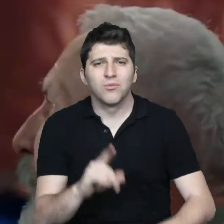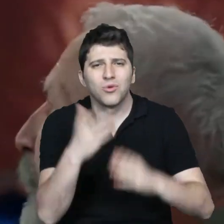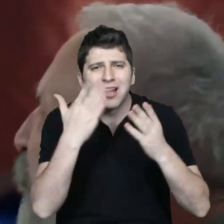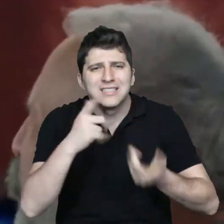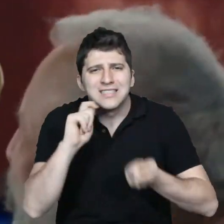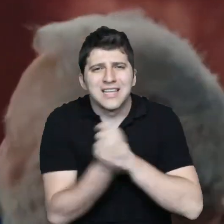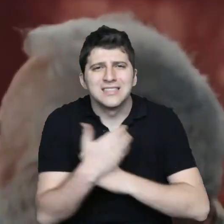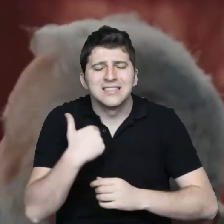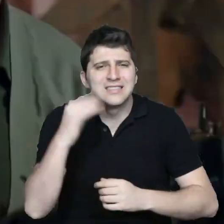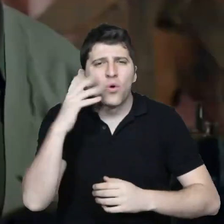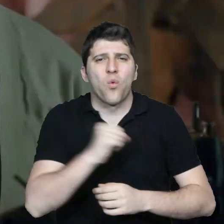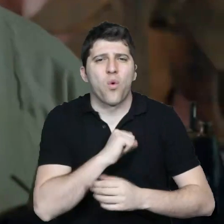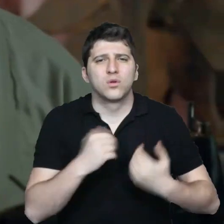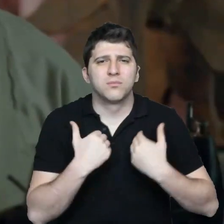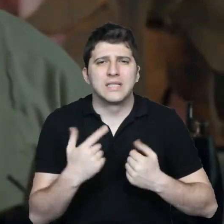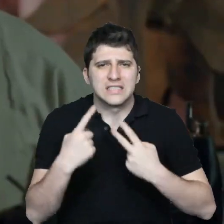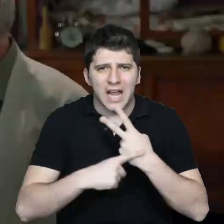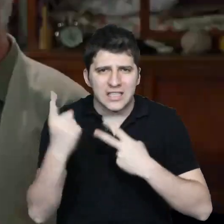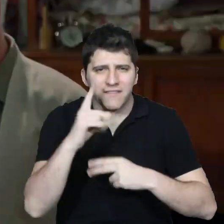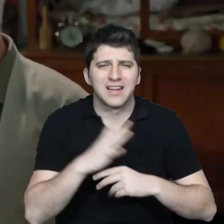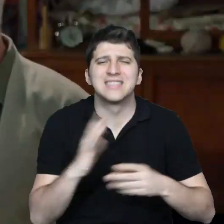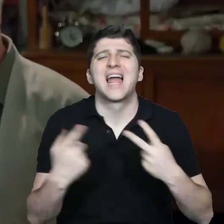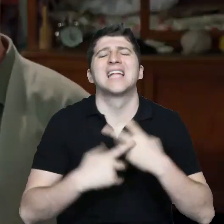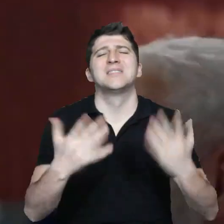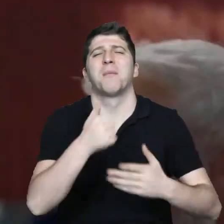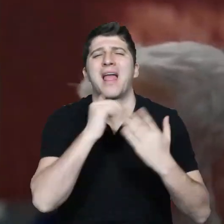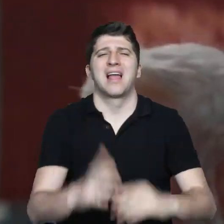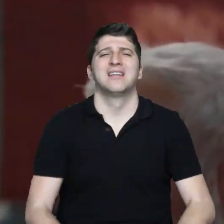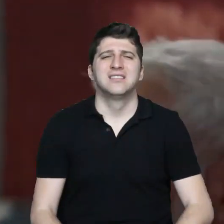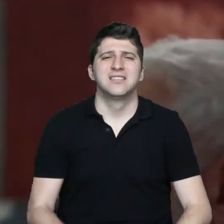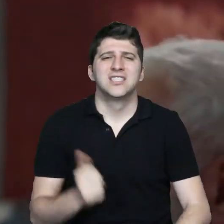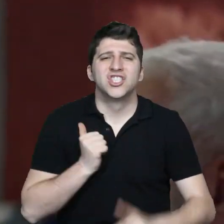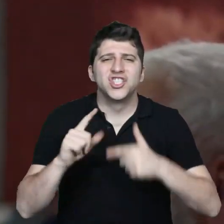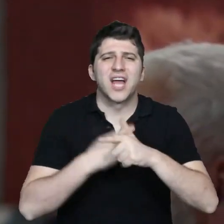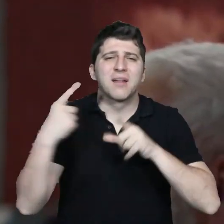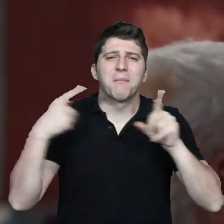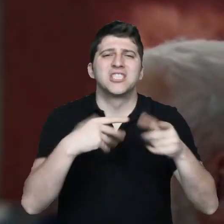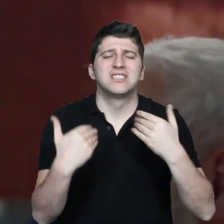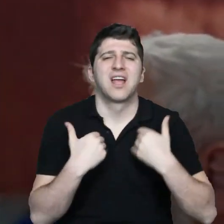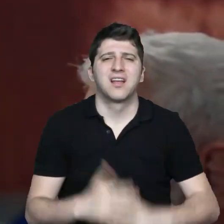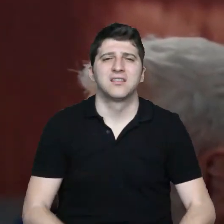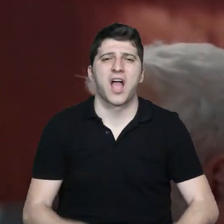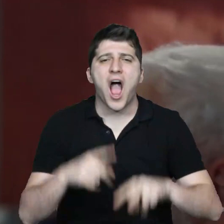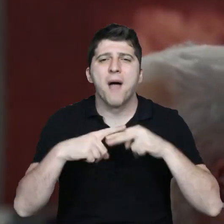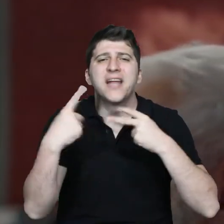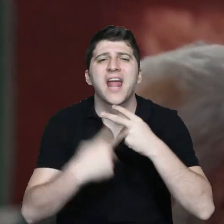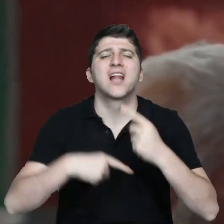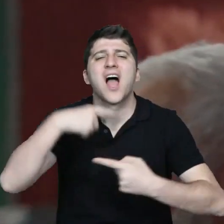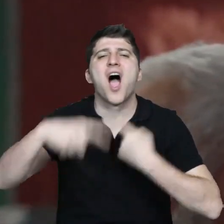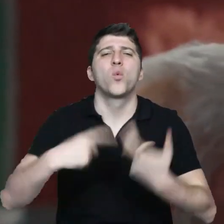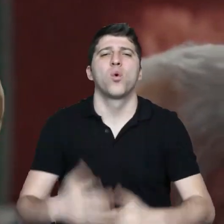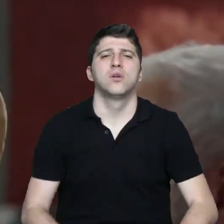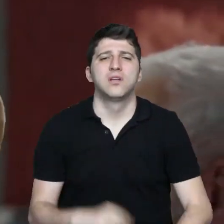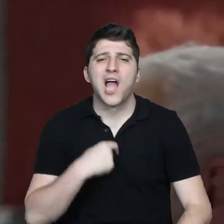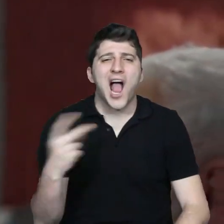kılık? Aklım alıyordun az kalsın. Bir yalaza falan mı var? Ya ne yalazası be baba? Jandarma peşimde, cayır cayır Ahmet Yanardağ'ı arıyor. Bir